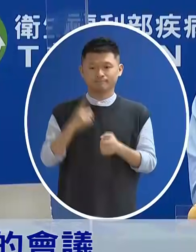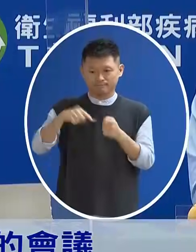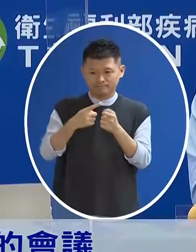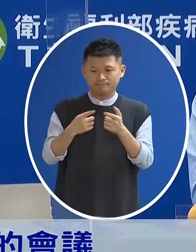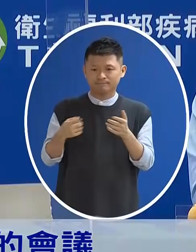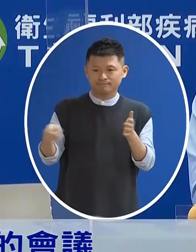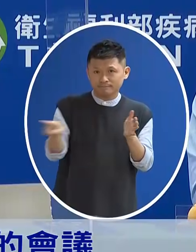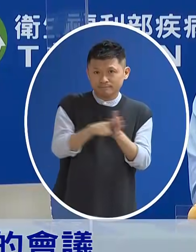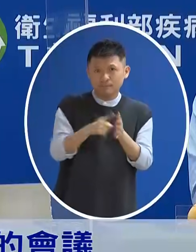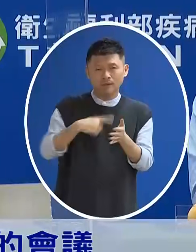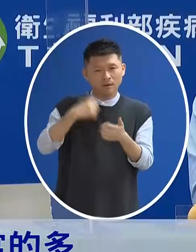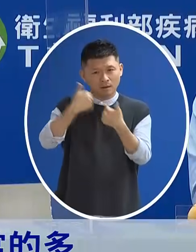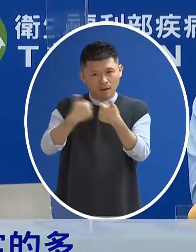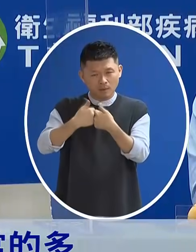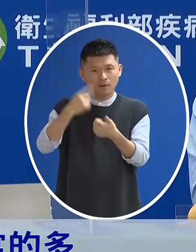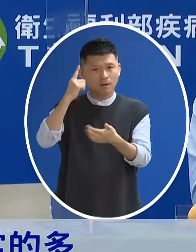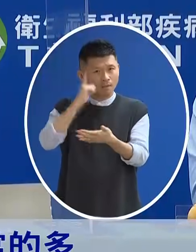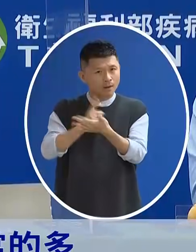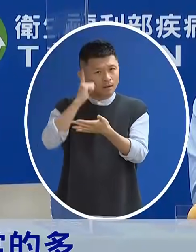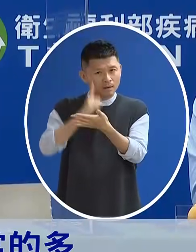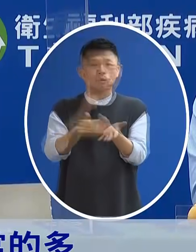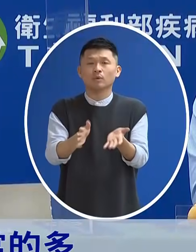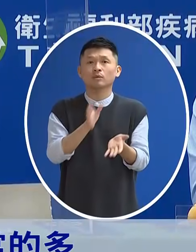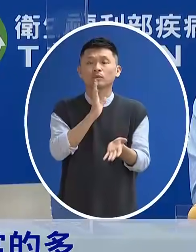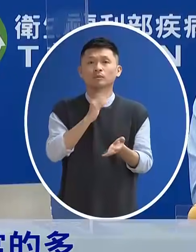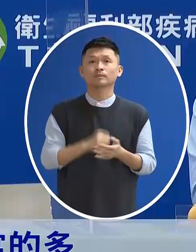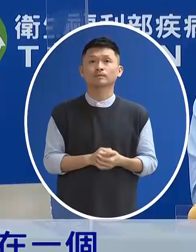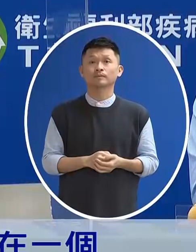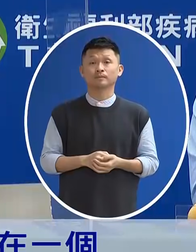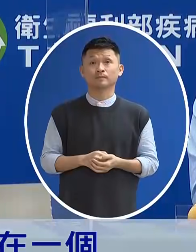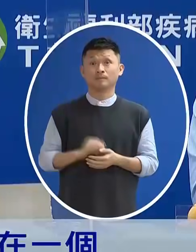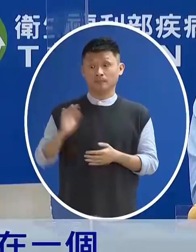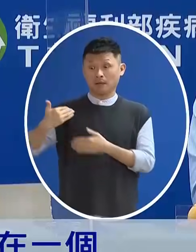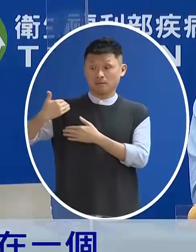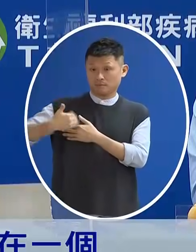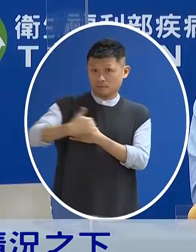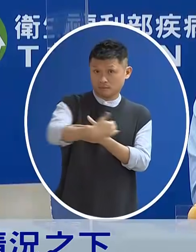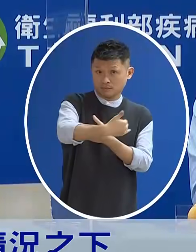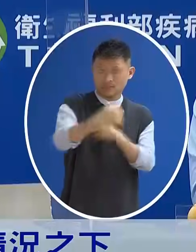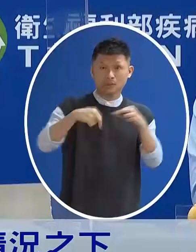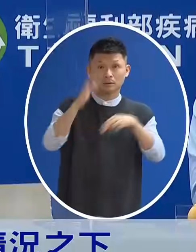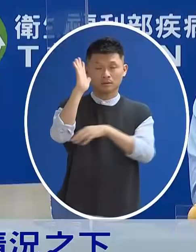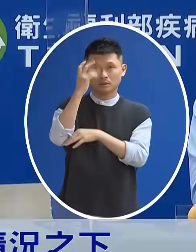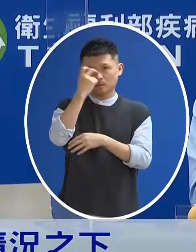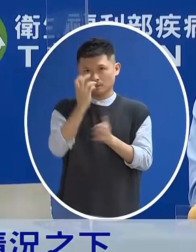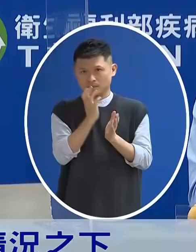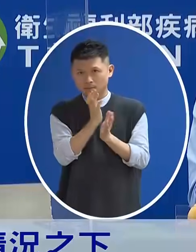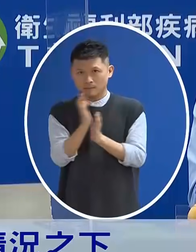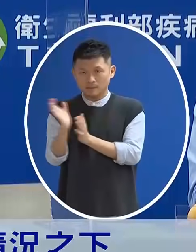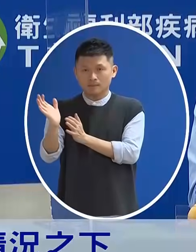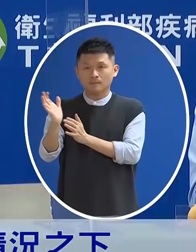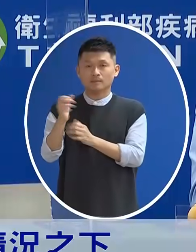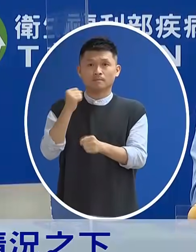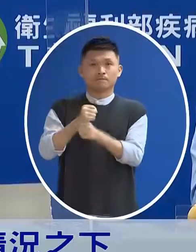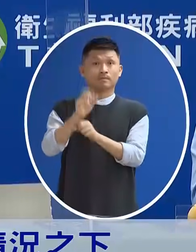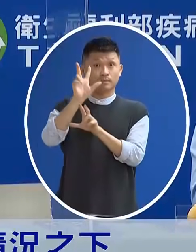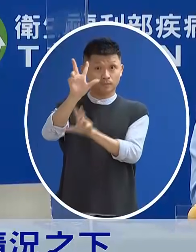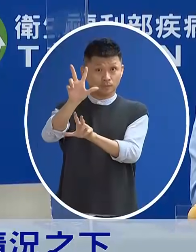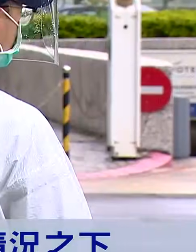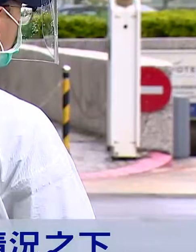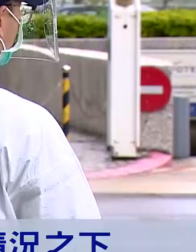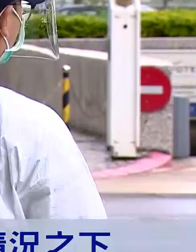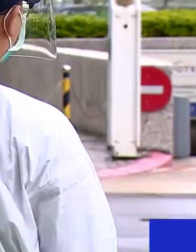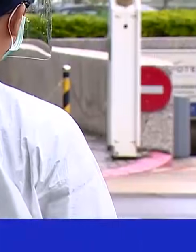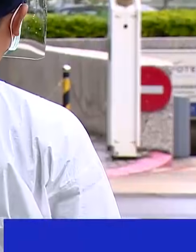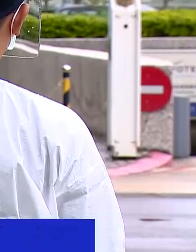要开的会议要决定的事情是非常的多，这样的一个程序是在一个行政管理已经落实的情况之